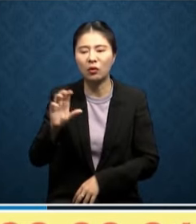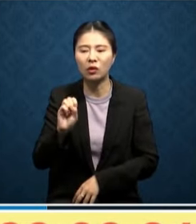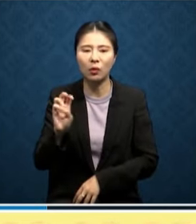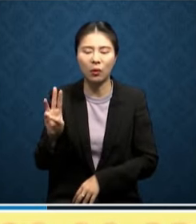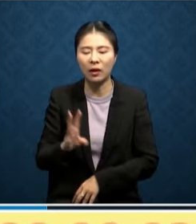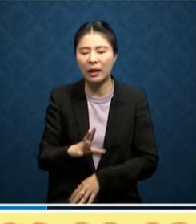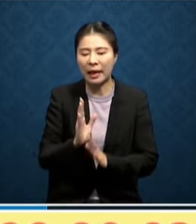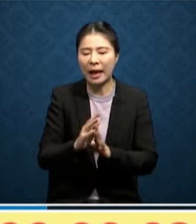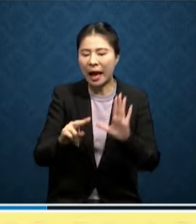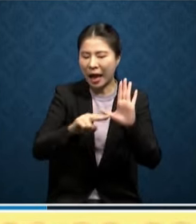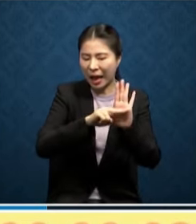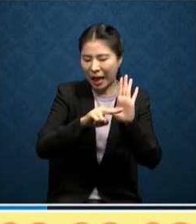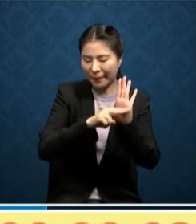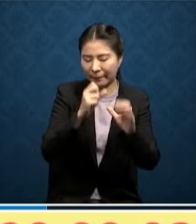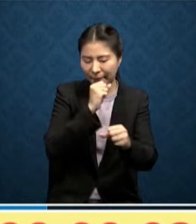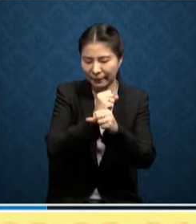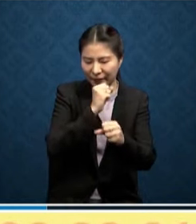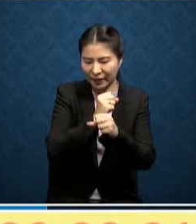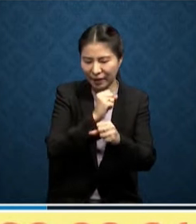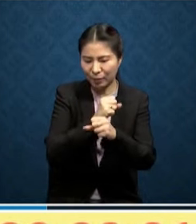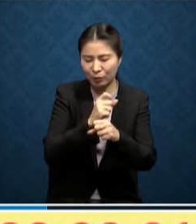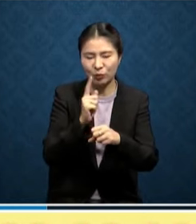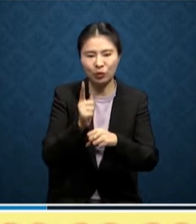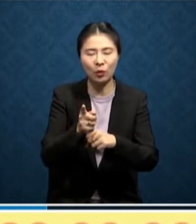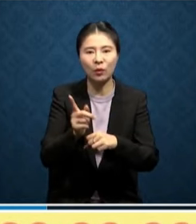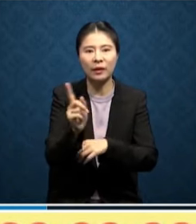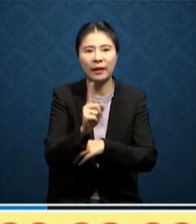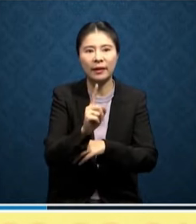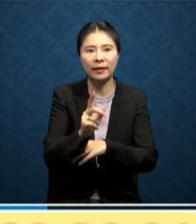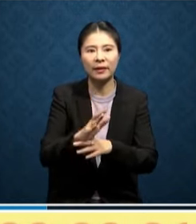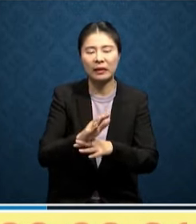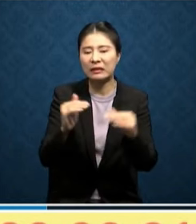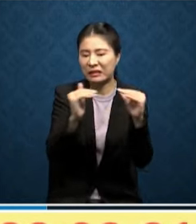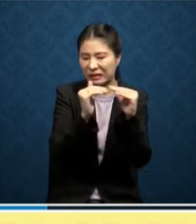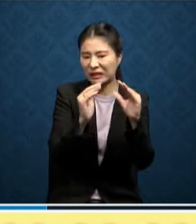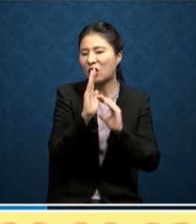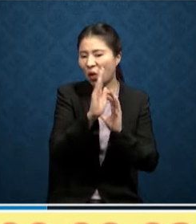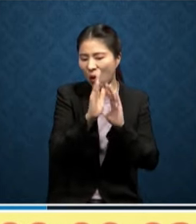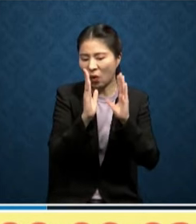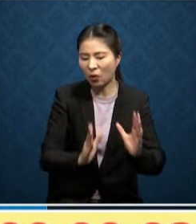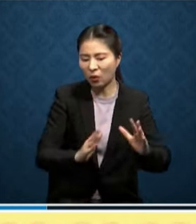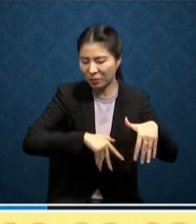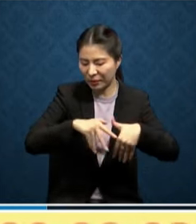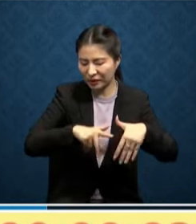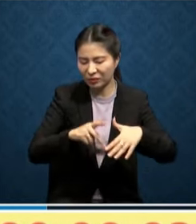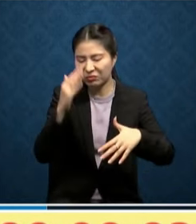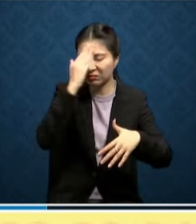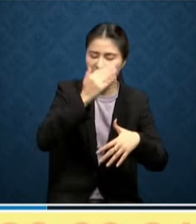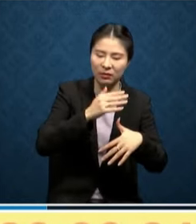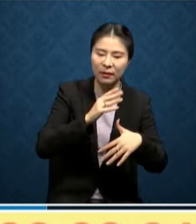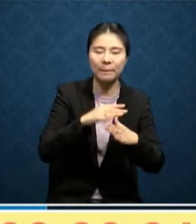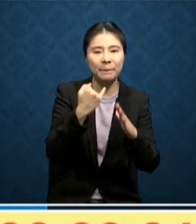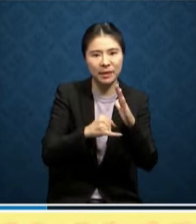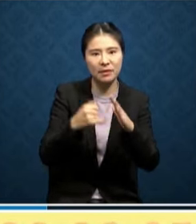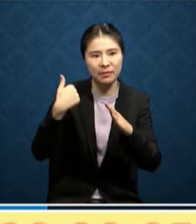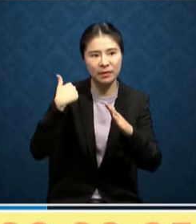ใดๆไม่ว่าจะเป็นทางตรงหรือทางอ้อมอันเป็นการขัดขวางหรือแทรกแซงนะครับการใช้สิทธิเสรีภาพของประชาชนแน่นอนครับผมขออนุญาตสไลด์ต่อไป